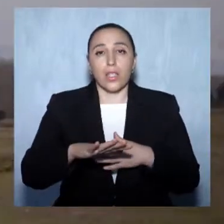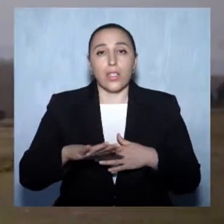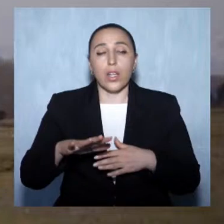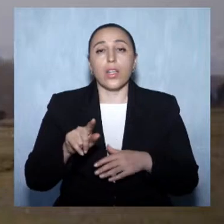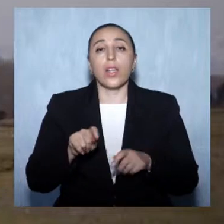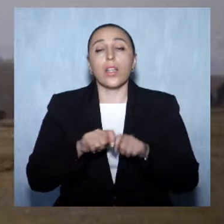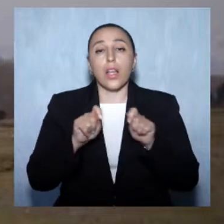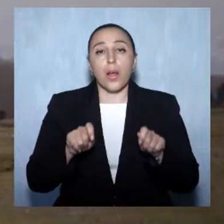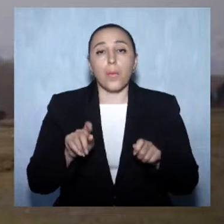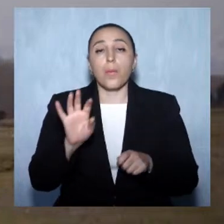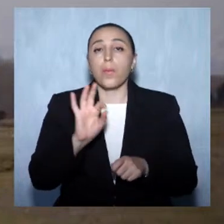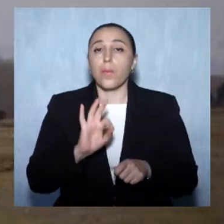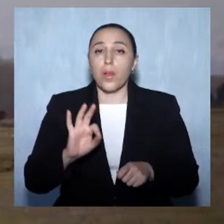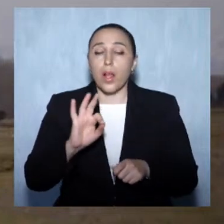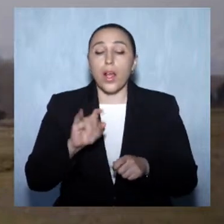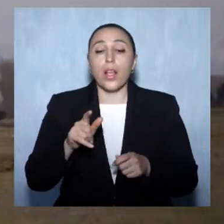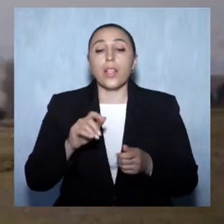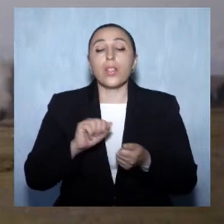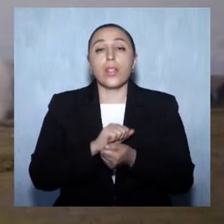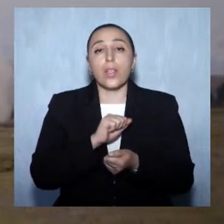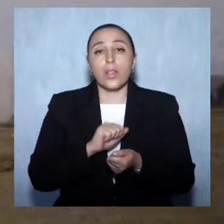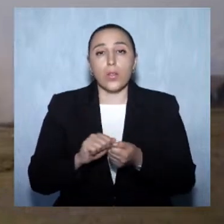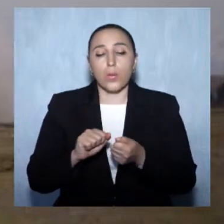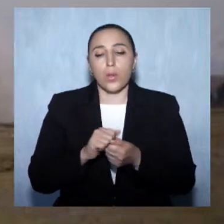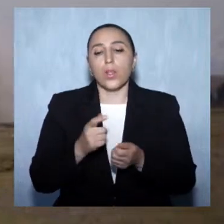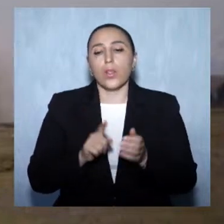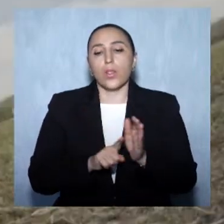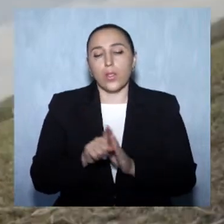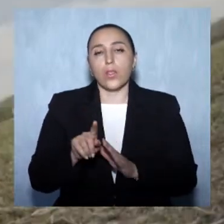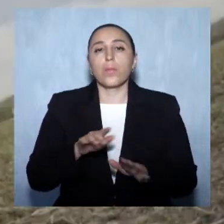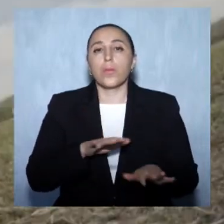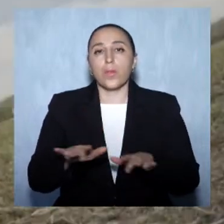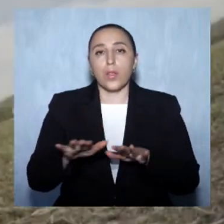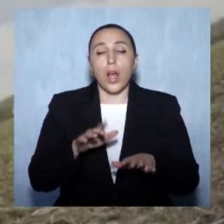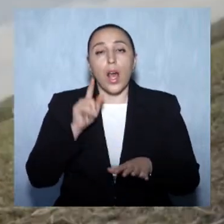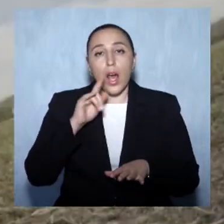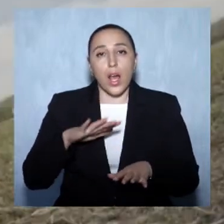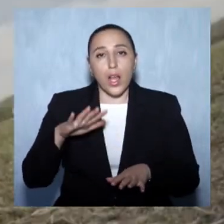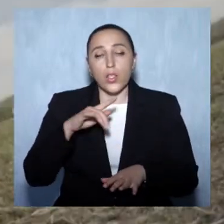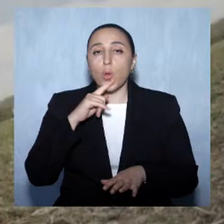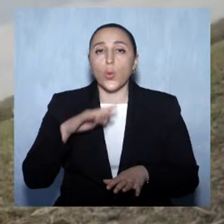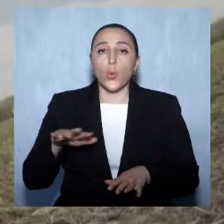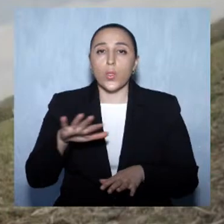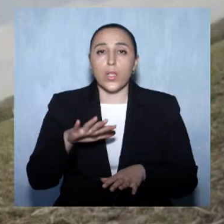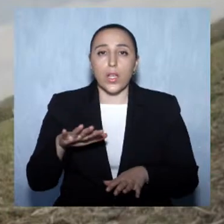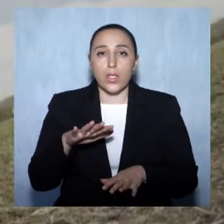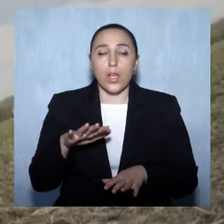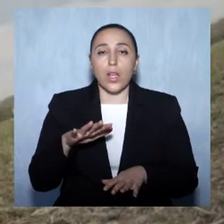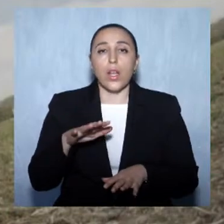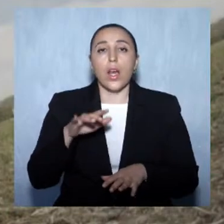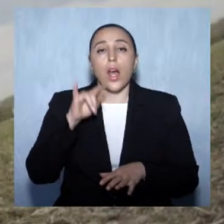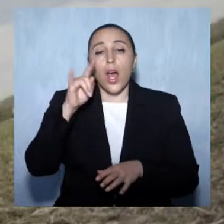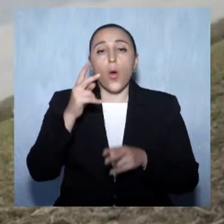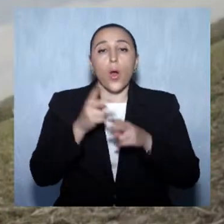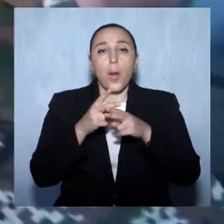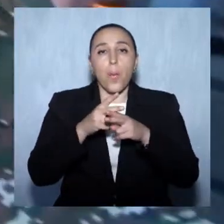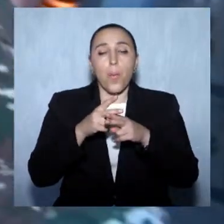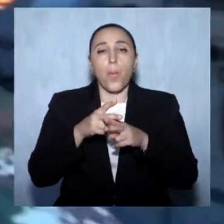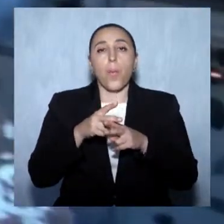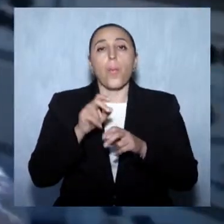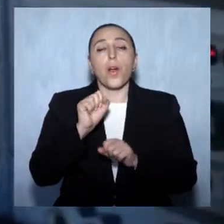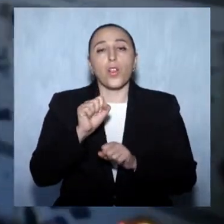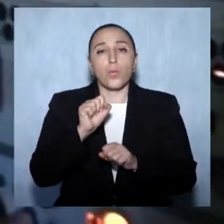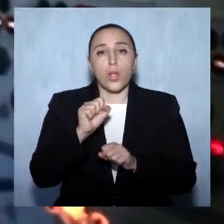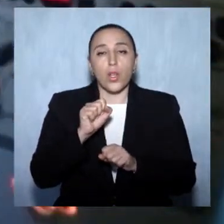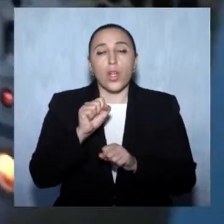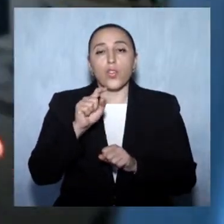համակարգի ստեղծման մասին համաձայնագիրը վավերացման փուլում է։ Նշենք, որ Հայաստանն ու Ռուսաստանը արդեն իսկ ունեն հակաօթային պաշտպանության